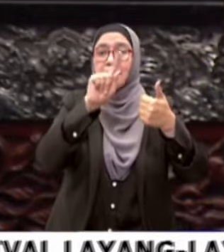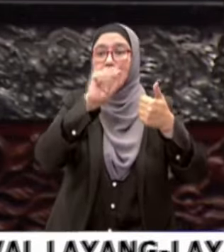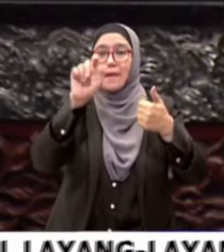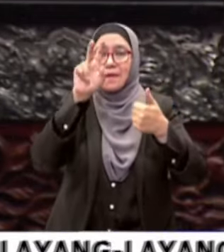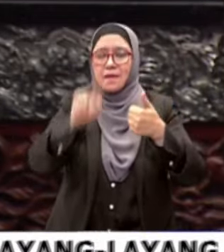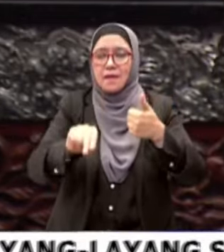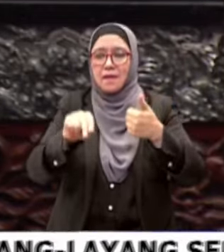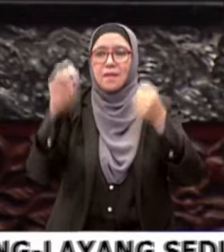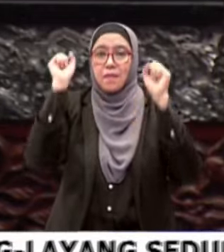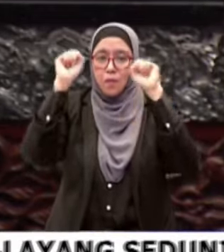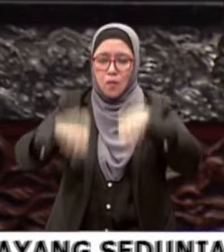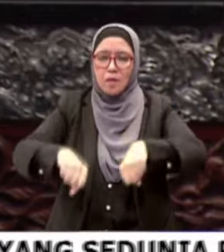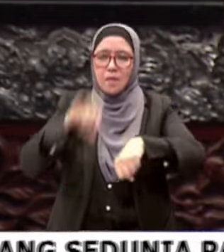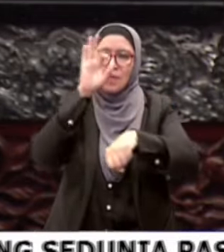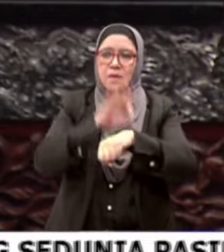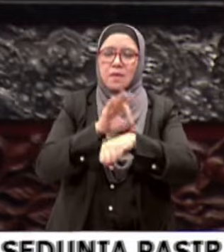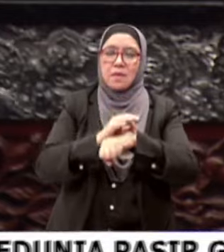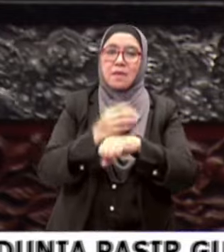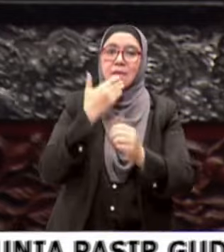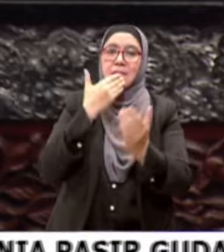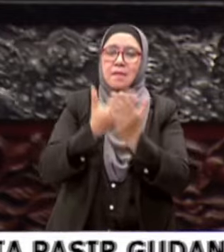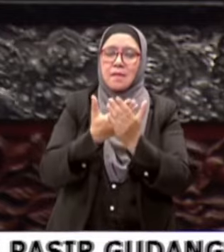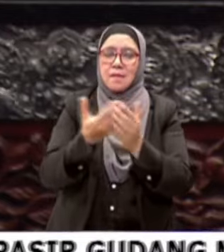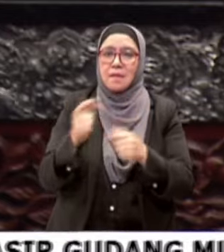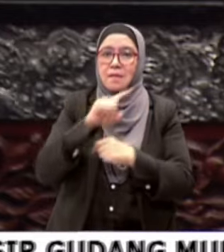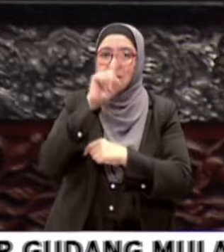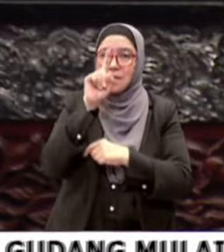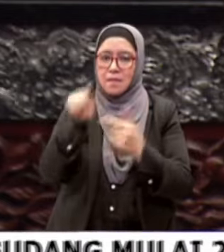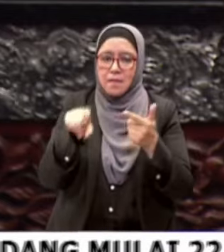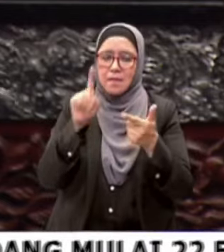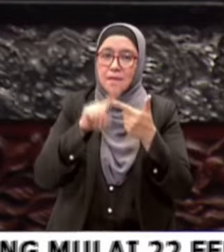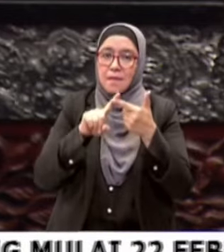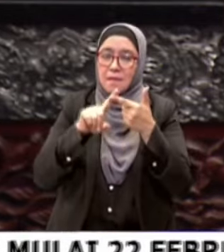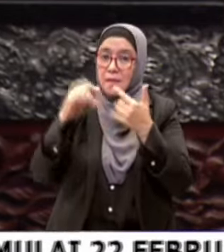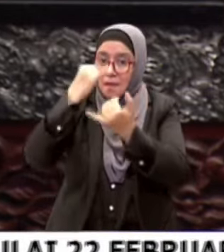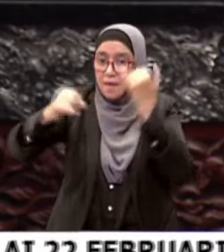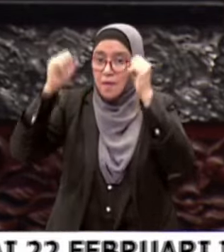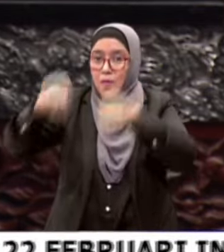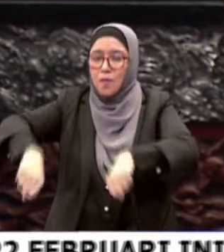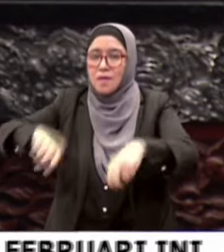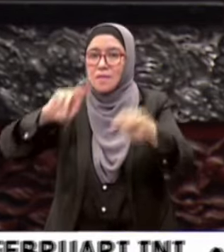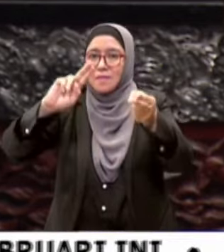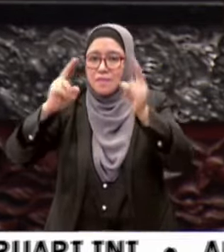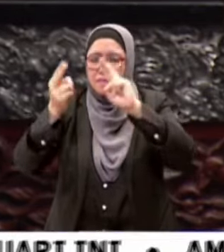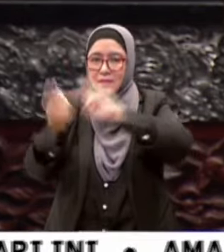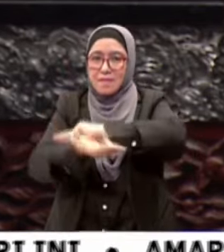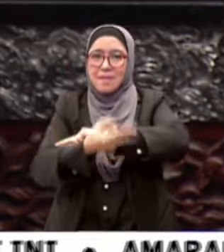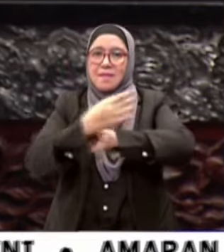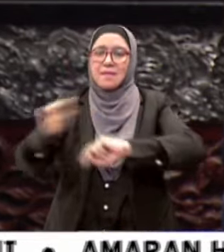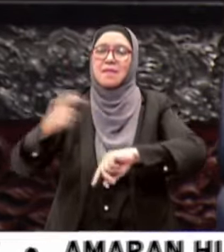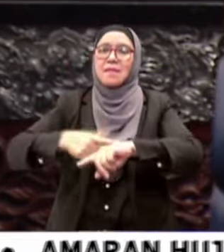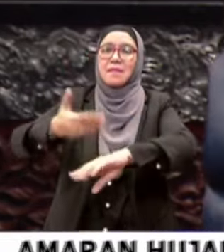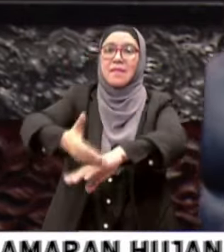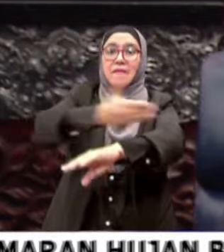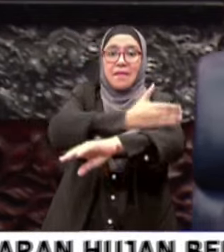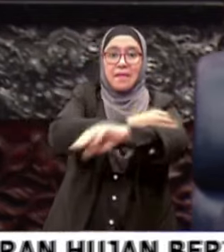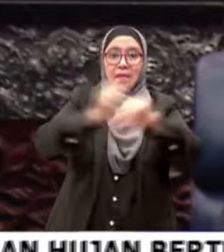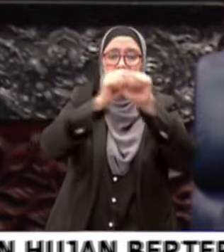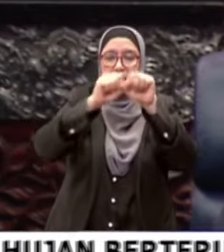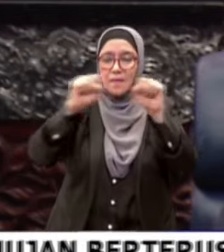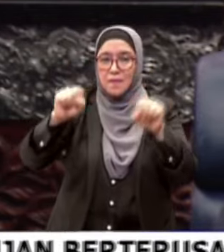boleh berfungsi dengan berkesan dan akhirnya dapat mengubah dan menambah baik soto ekonomi negara